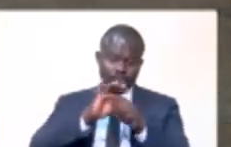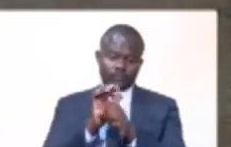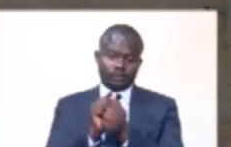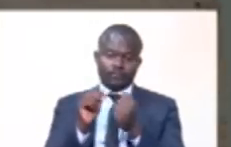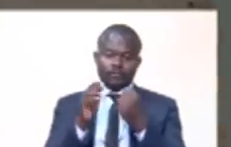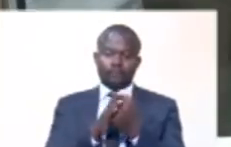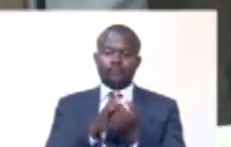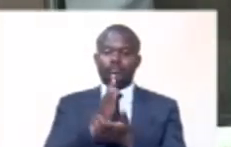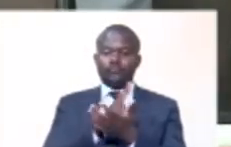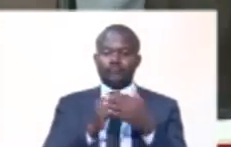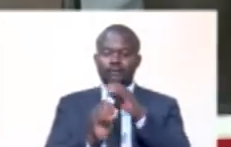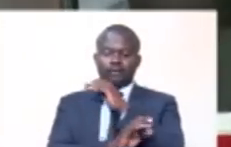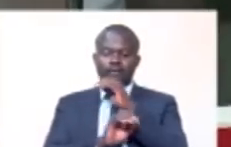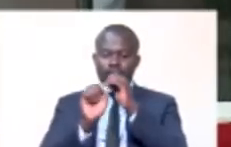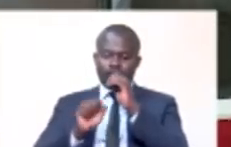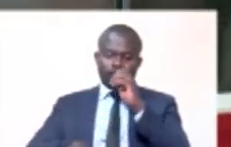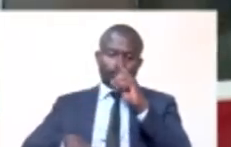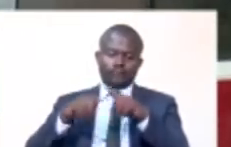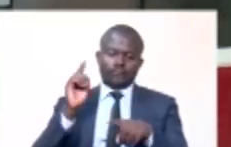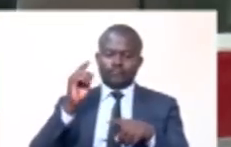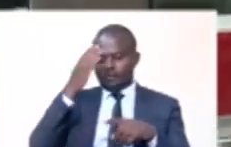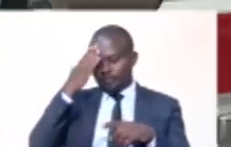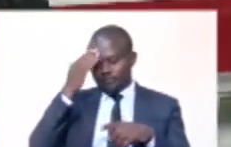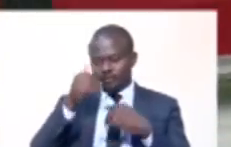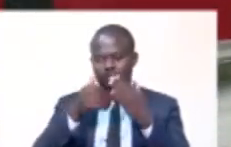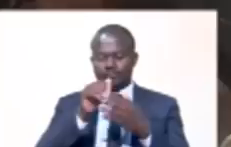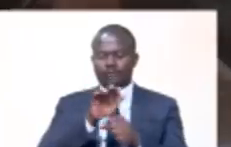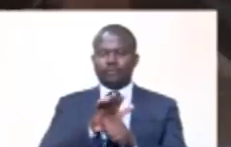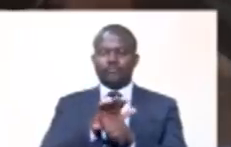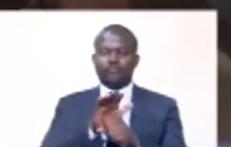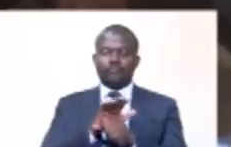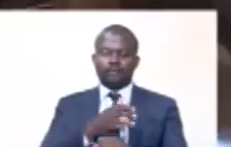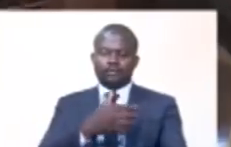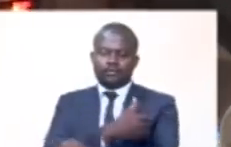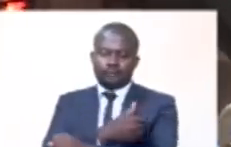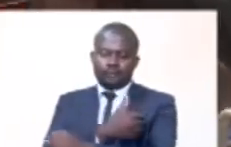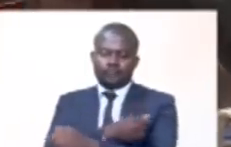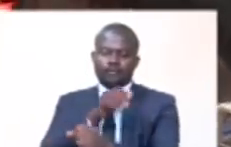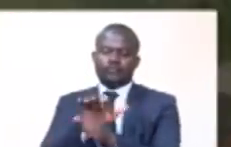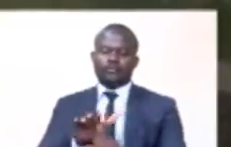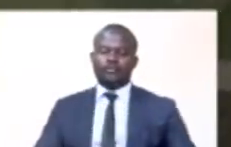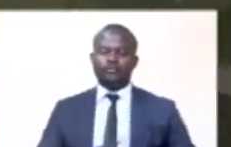kimwe mu bihugu bishobora gutsinda rubikesha cyane kugeza urukingo kuri benshi